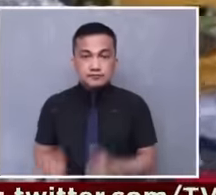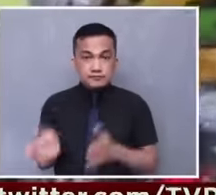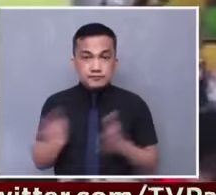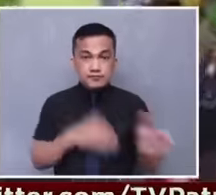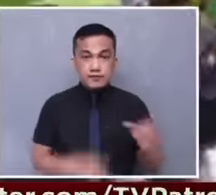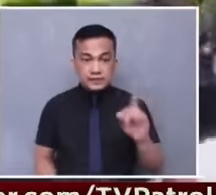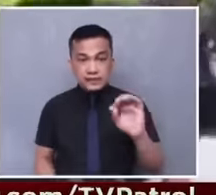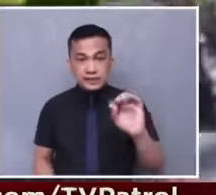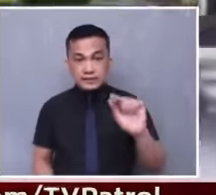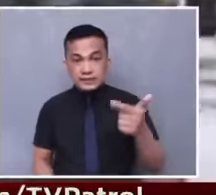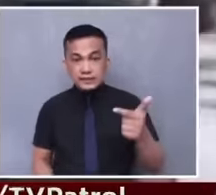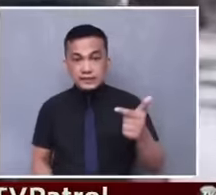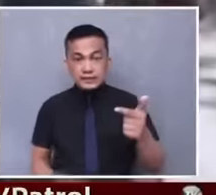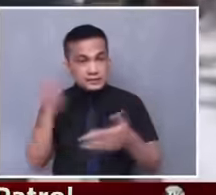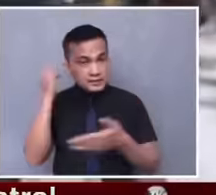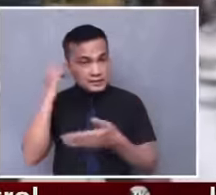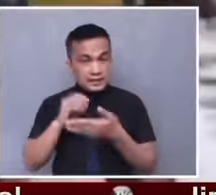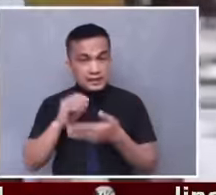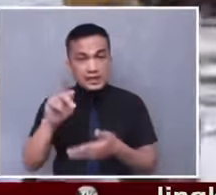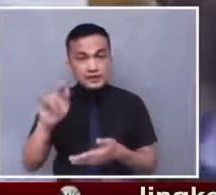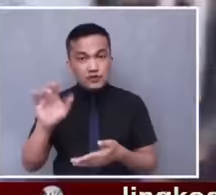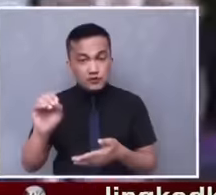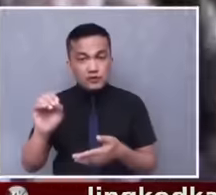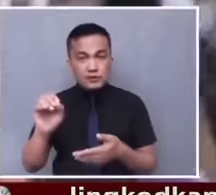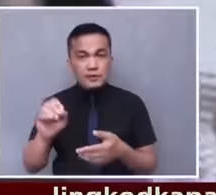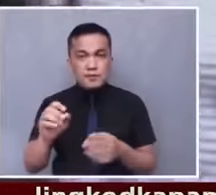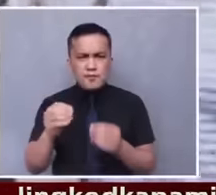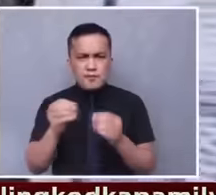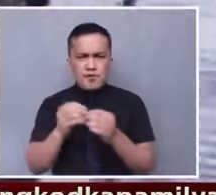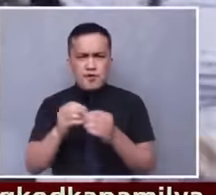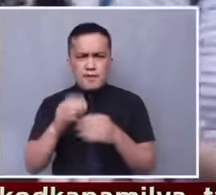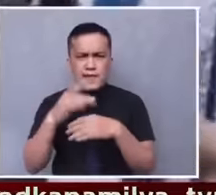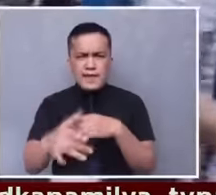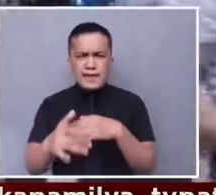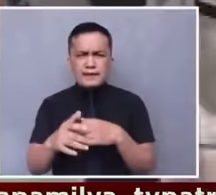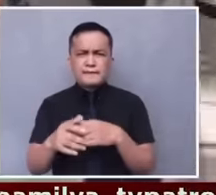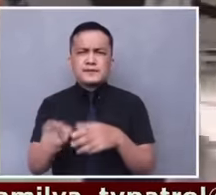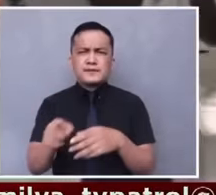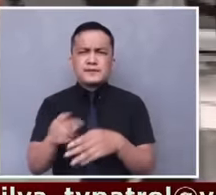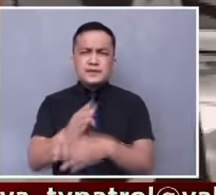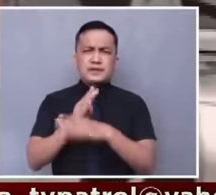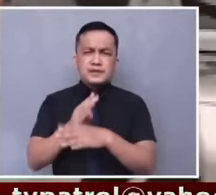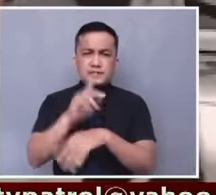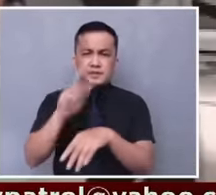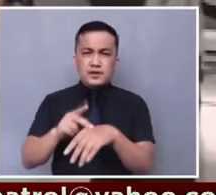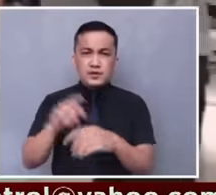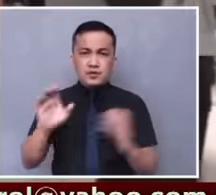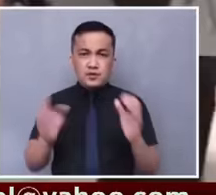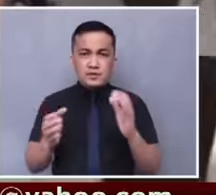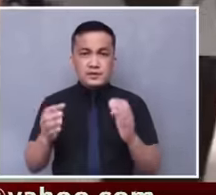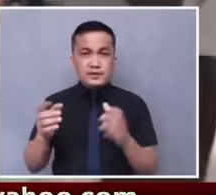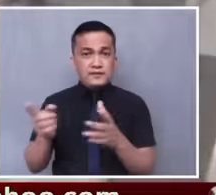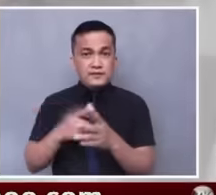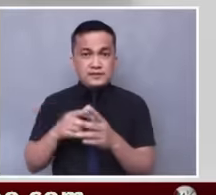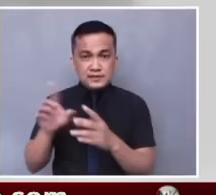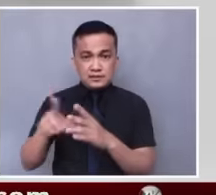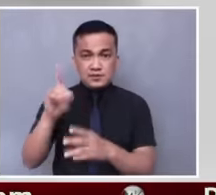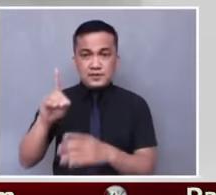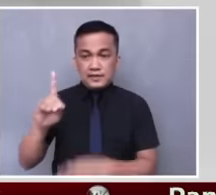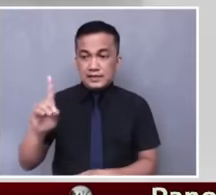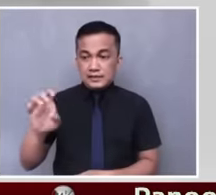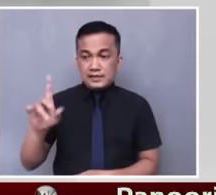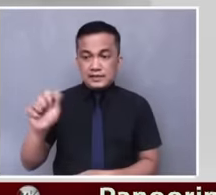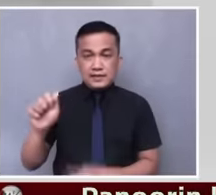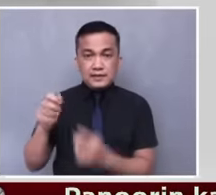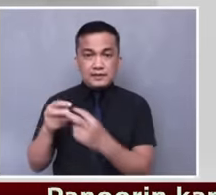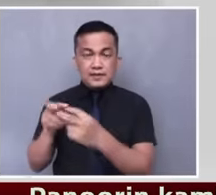Eduardo Anyo, naging mas maagap ngayon ang bansa kumpara noong unang nadiskubre ang Delta variant. Nung sa